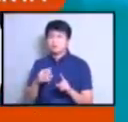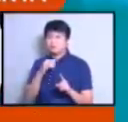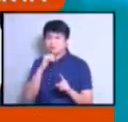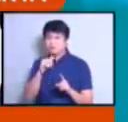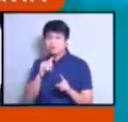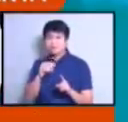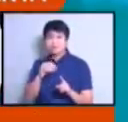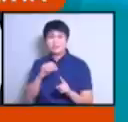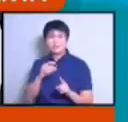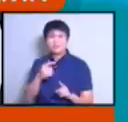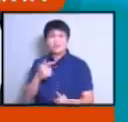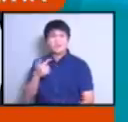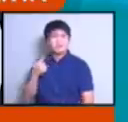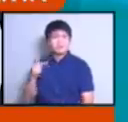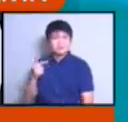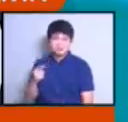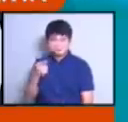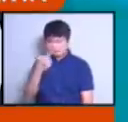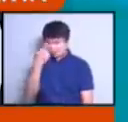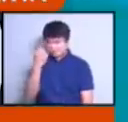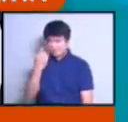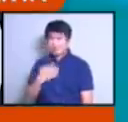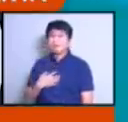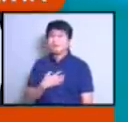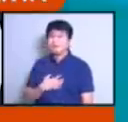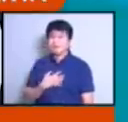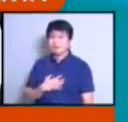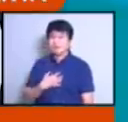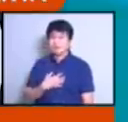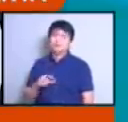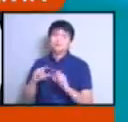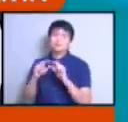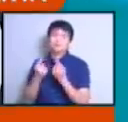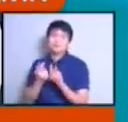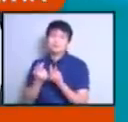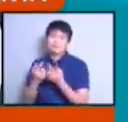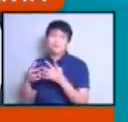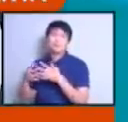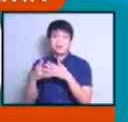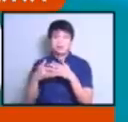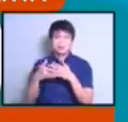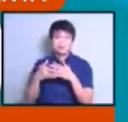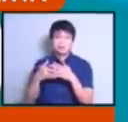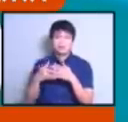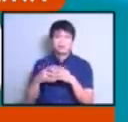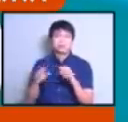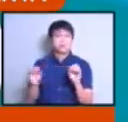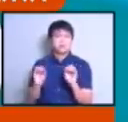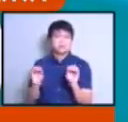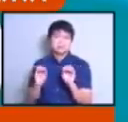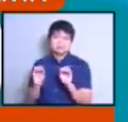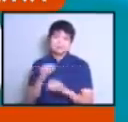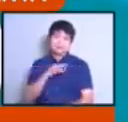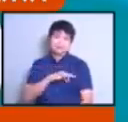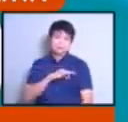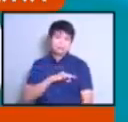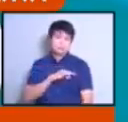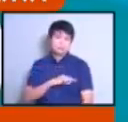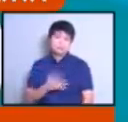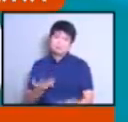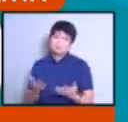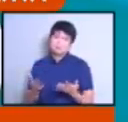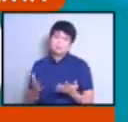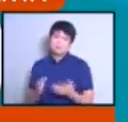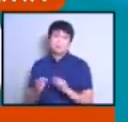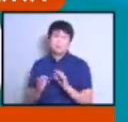hindi naka-green yan. Kasi nireklamo nga nireklamo ng grupo ni Ann Murray. So, wala kang kita. Walang kita doon. Nga. Sir,